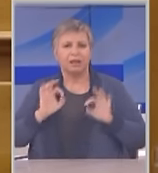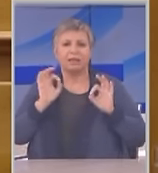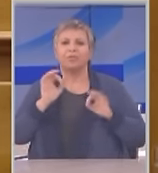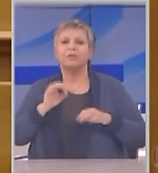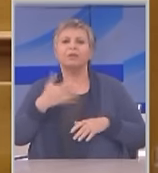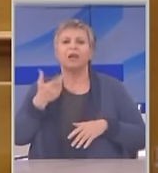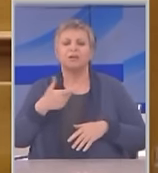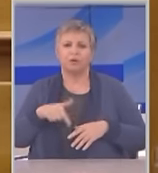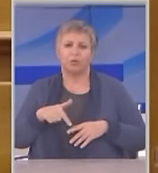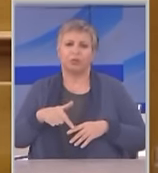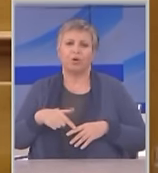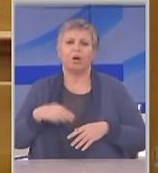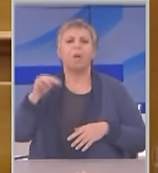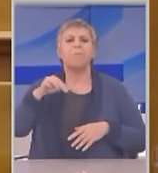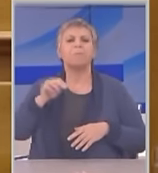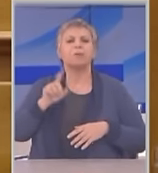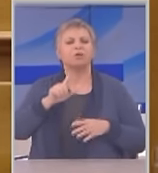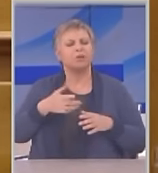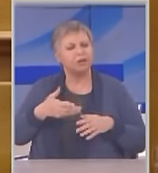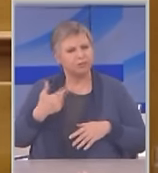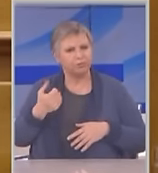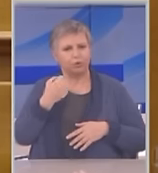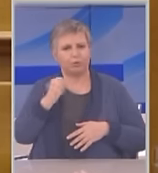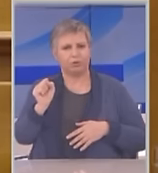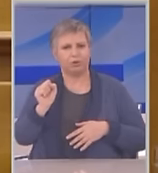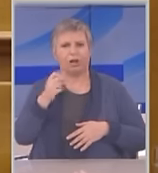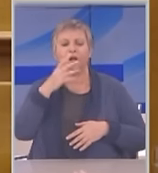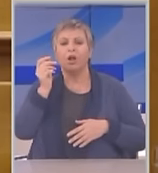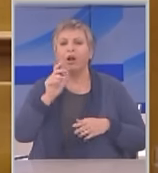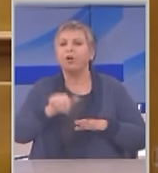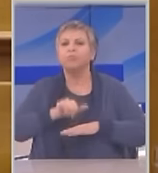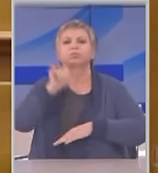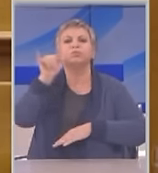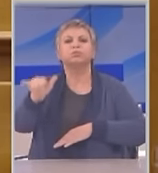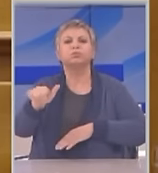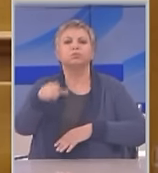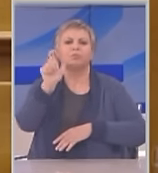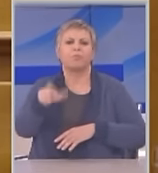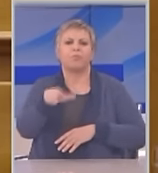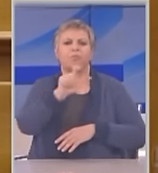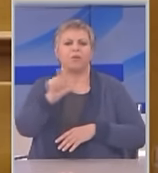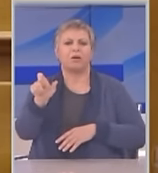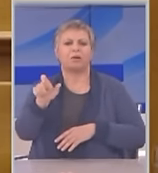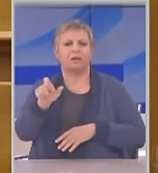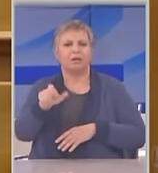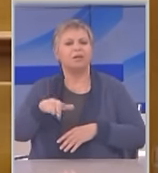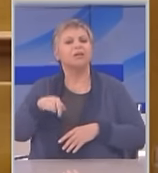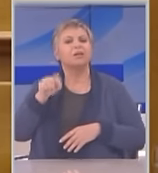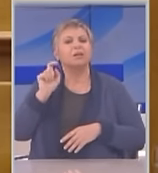Μάλτα να συναντήσει ομοειδάτες του Ευρωπαίους πολιτικούς ηγέτες. Δεν αφορά μόνο τον κύριο